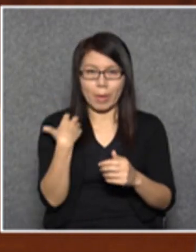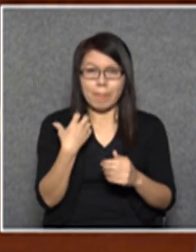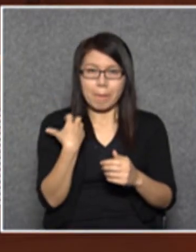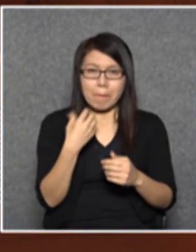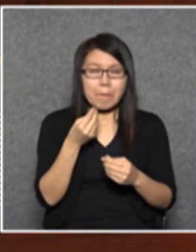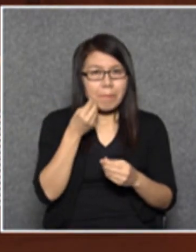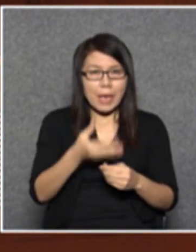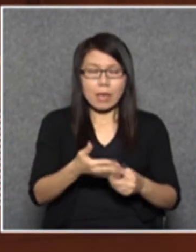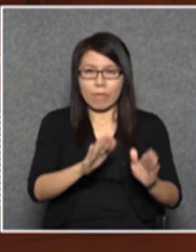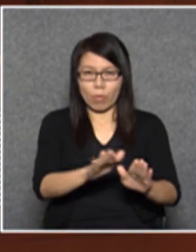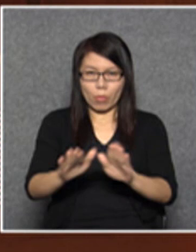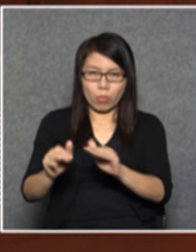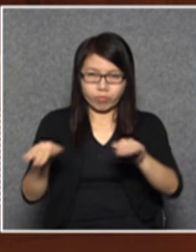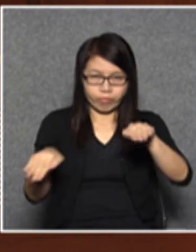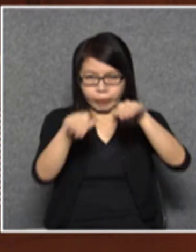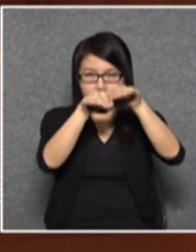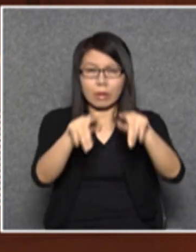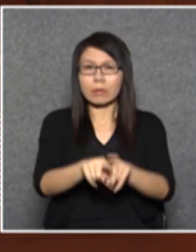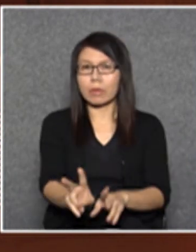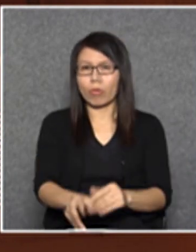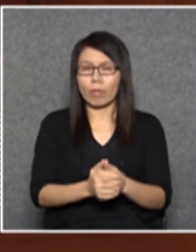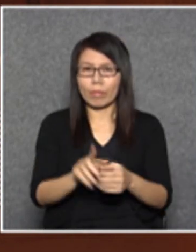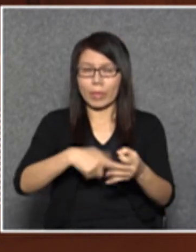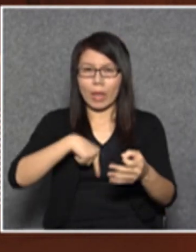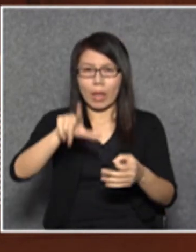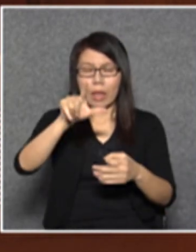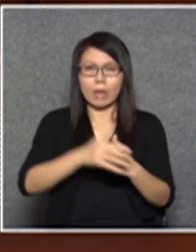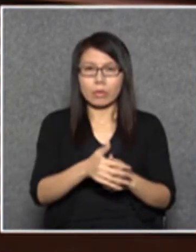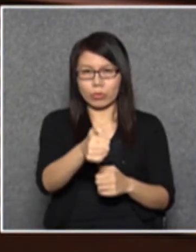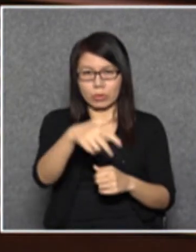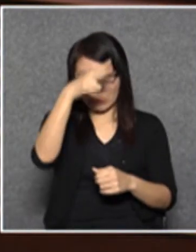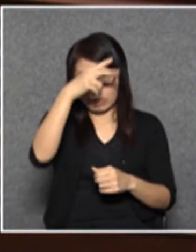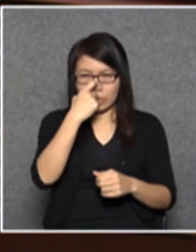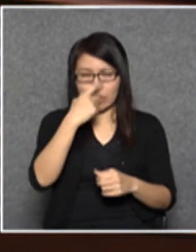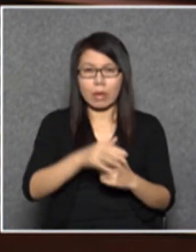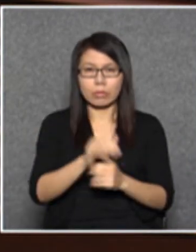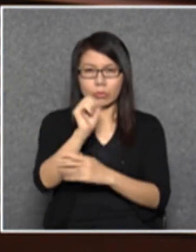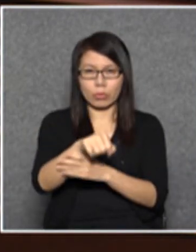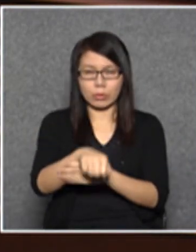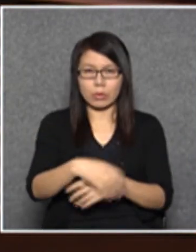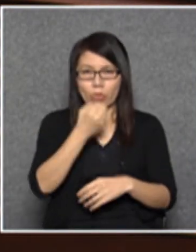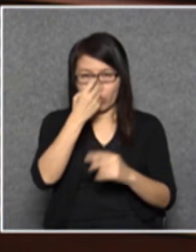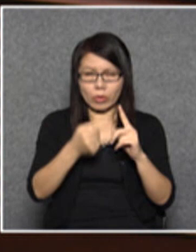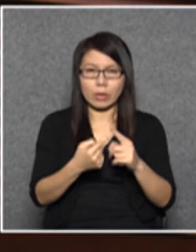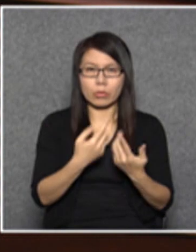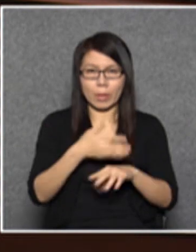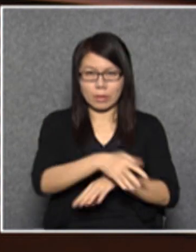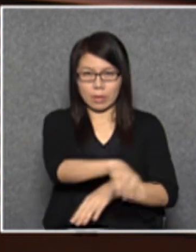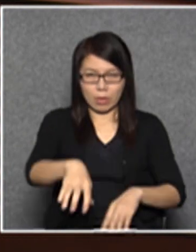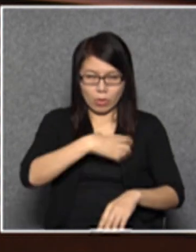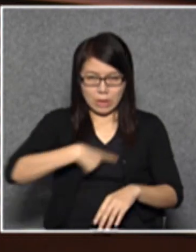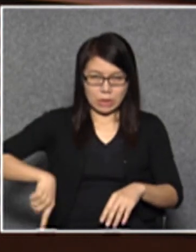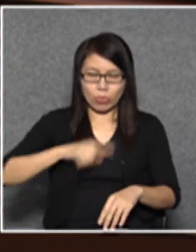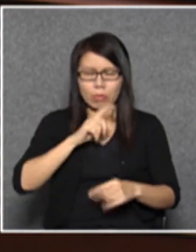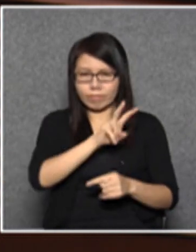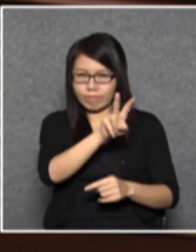平。 李慧瓊議 員，感謝行政長官咧都同意市民同埋好多區議員嘅觀察，而家街道